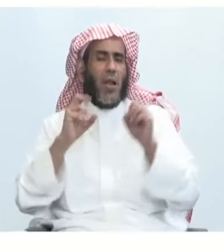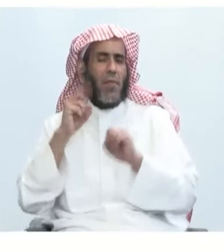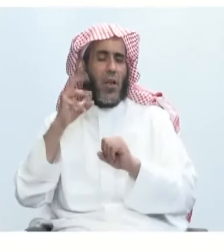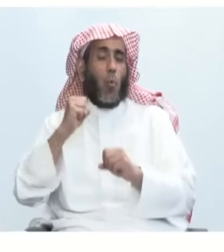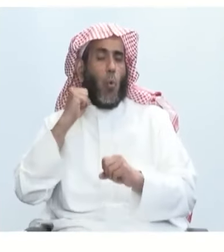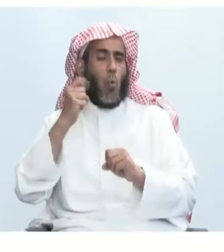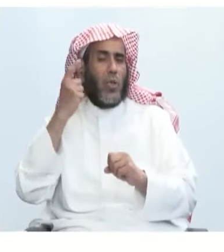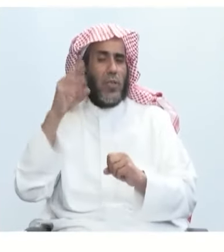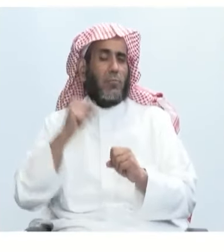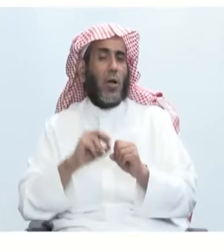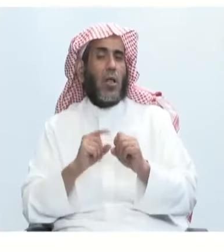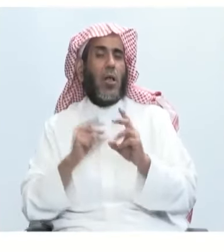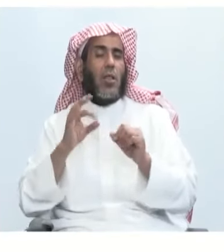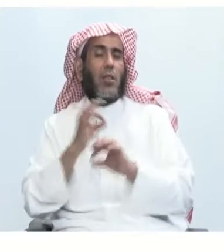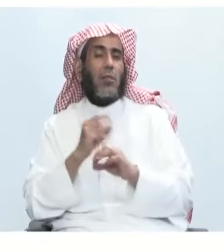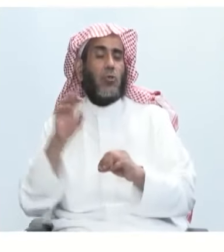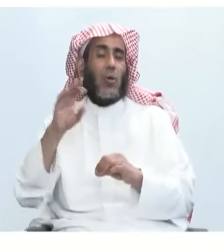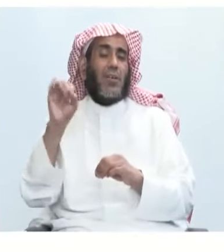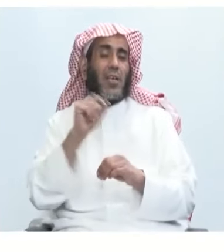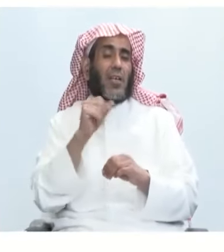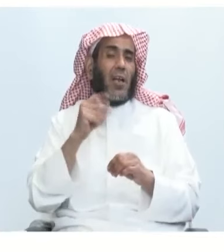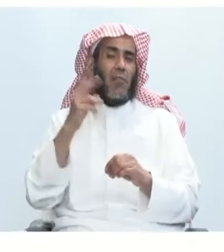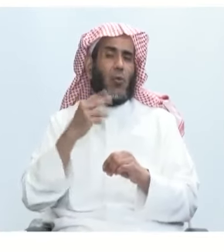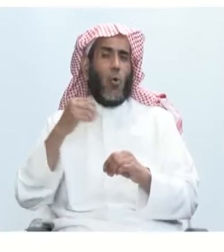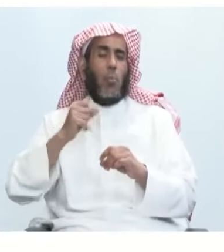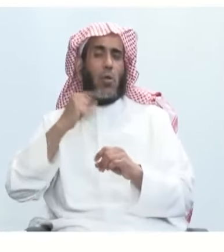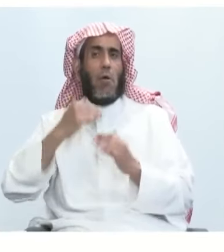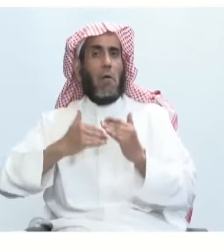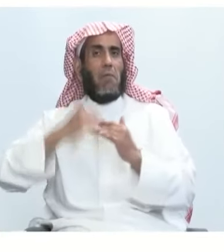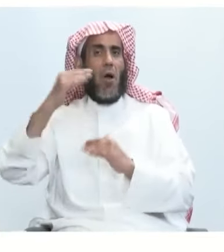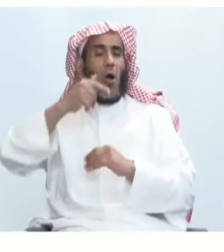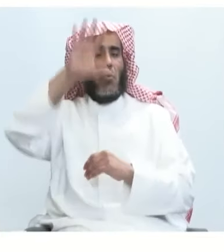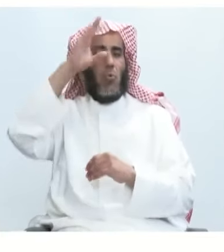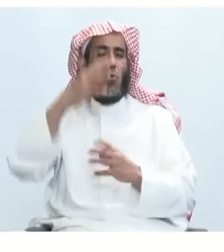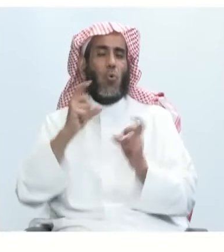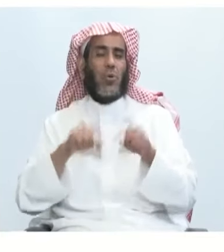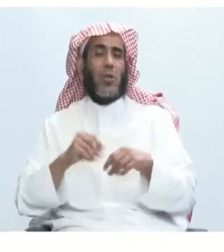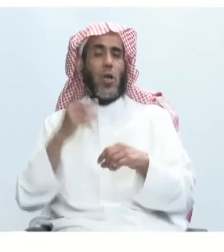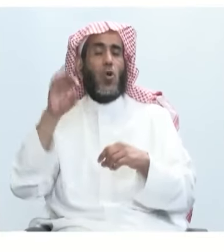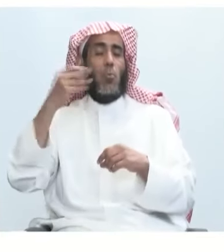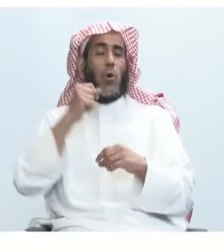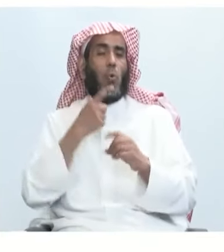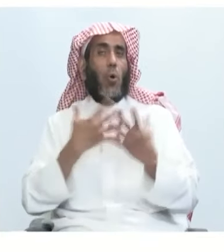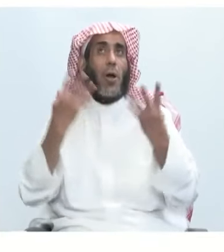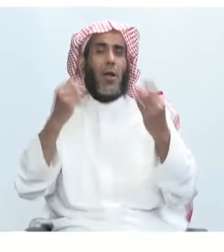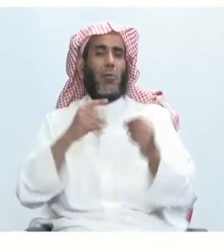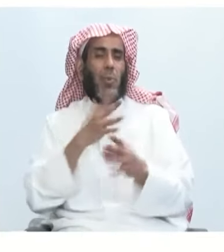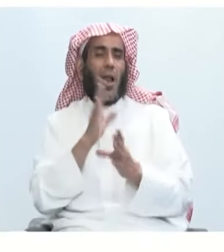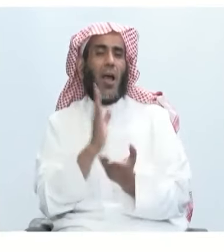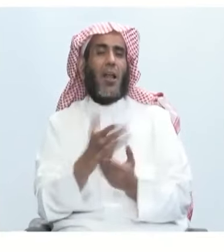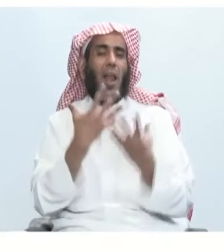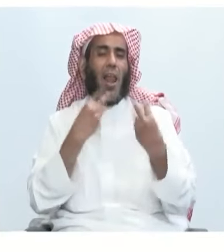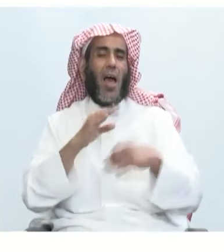وقوه الاقناع وهذا لمصطفى صادق الرافعي عمر الذي فاق الملوك والزهاد عمر هبه من اخلاق نبينا صلى الله عليه